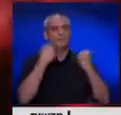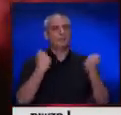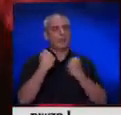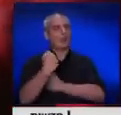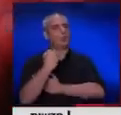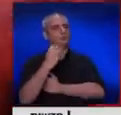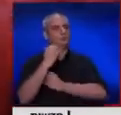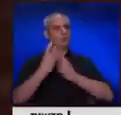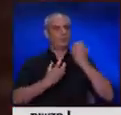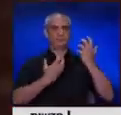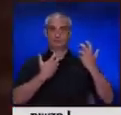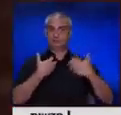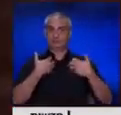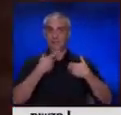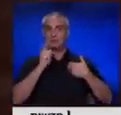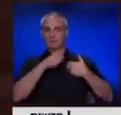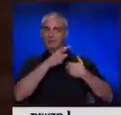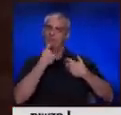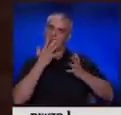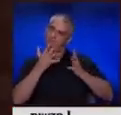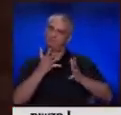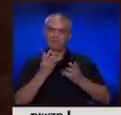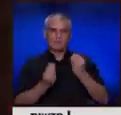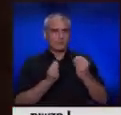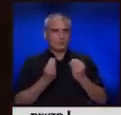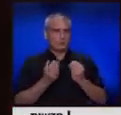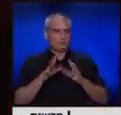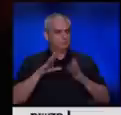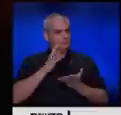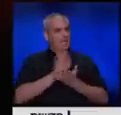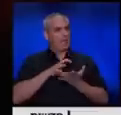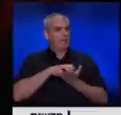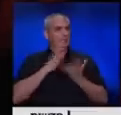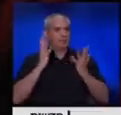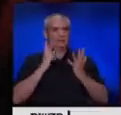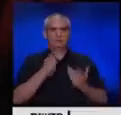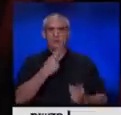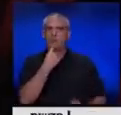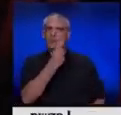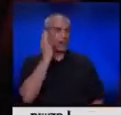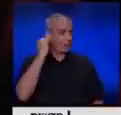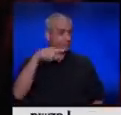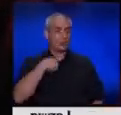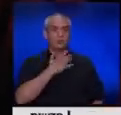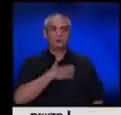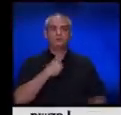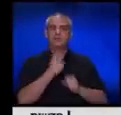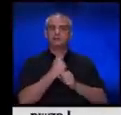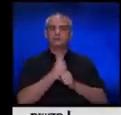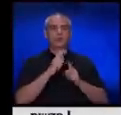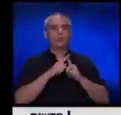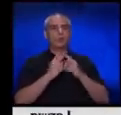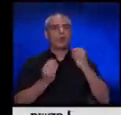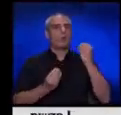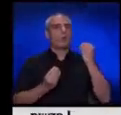עוצמה של סצנות, וגם כאן אמירות מיניות תופסות נפח לא מוסבר. אז הוא אומר לבנות, אני רוצה שתעשו סצנה